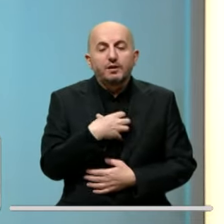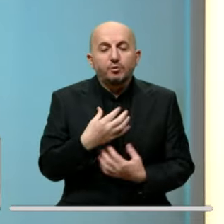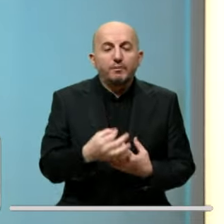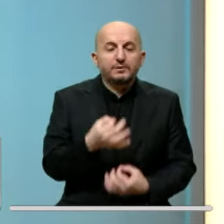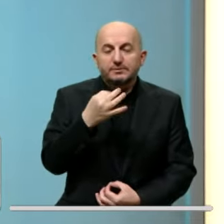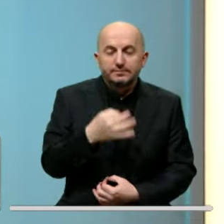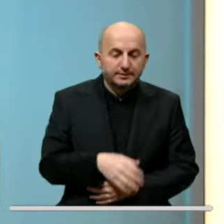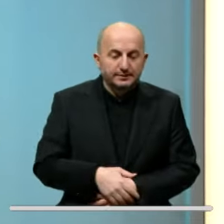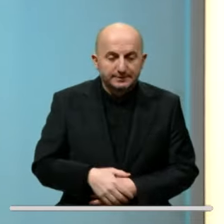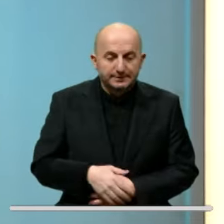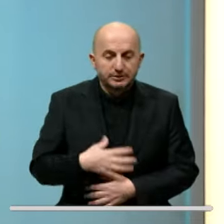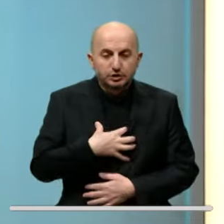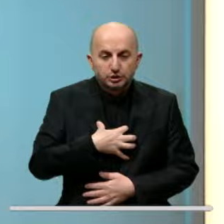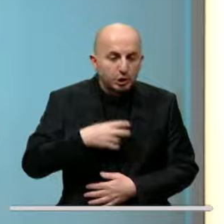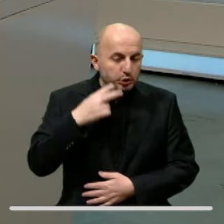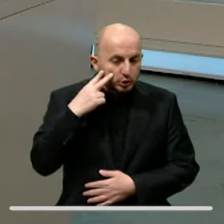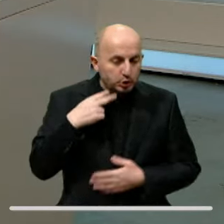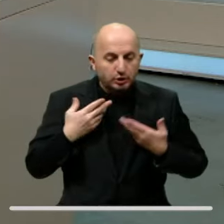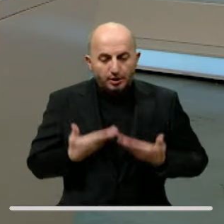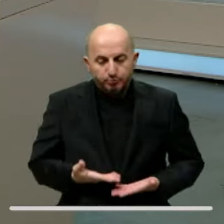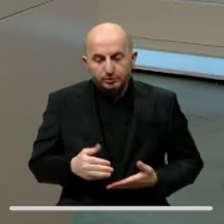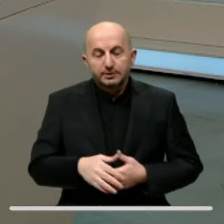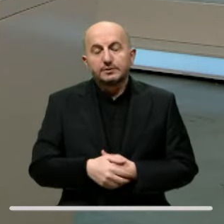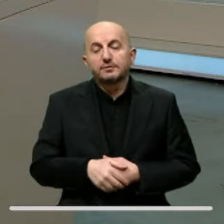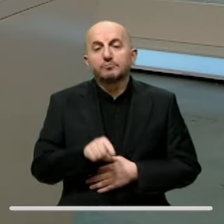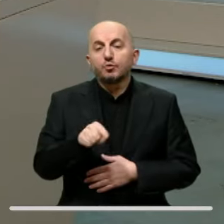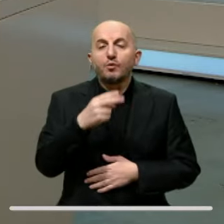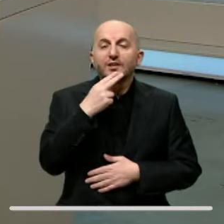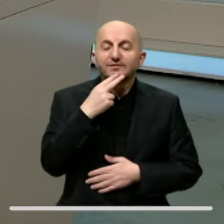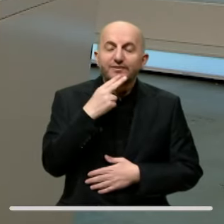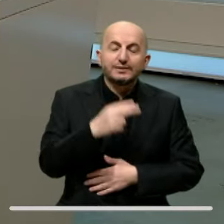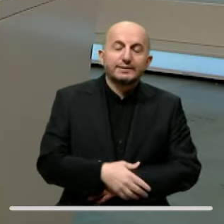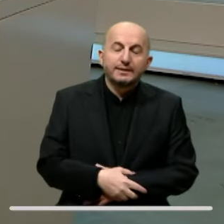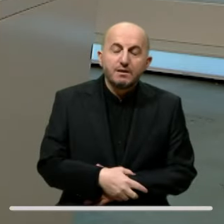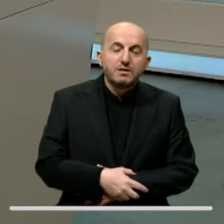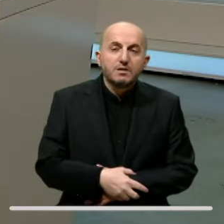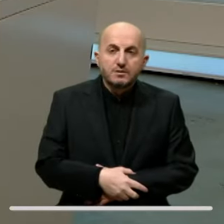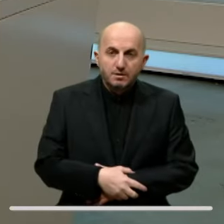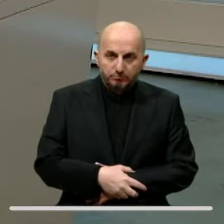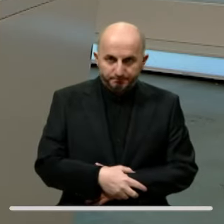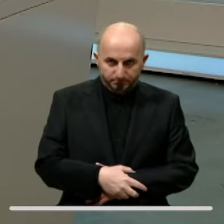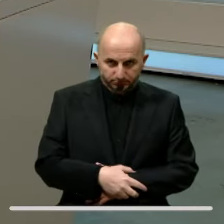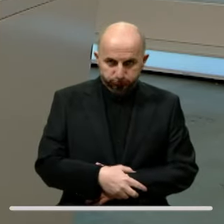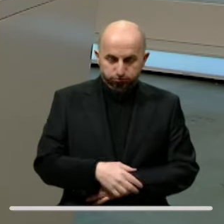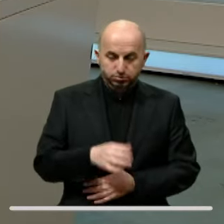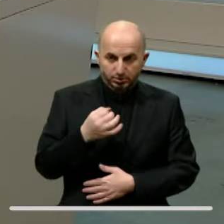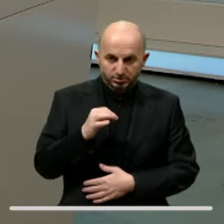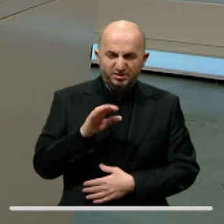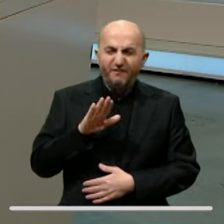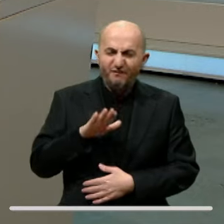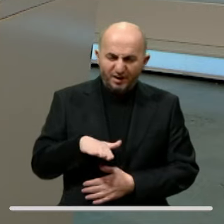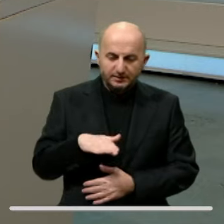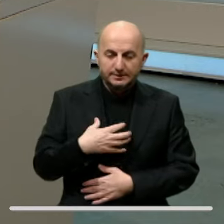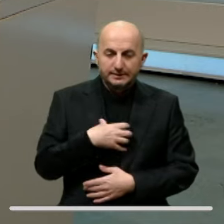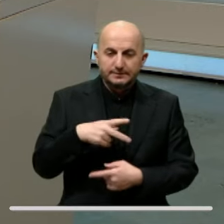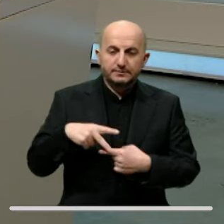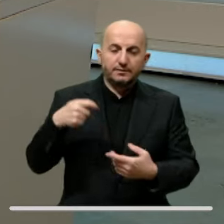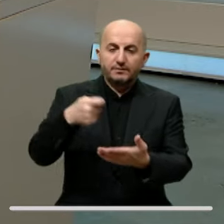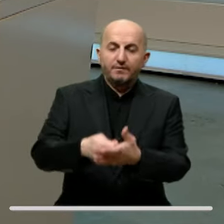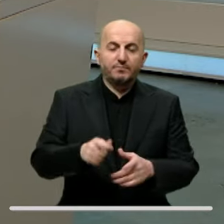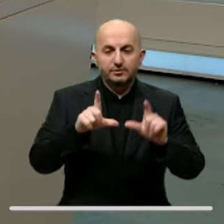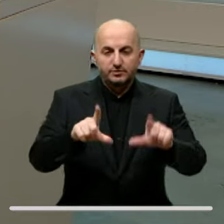kimse dinen zengin bir kimsedir. Yani bu hanımefendi şayet bu elinde duruyorsa kendisinin